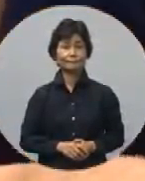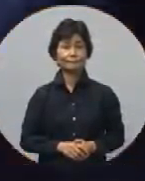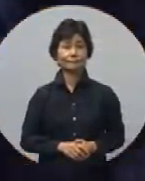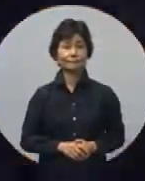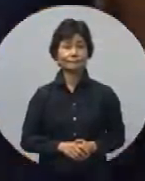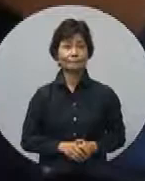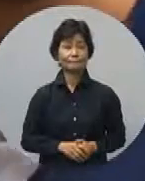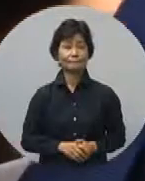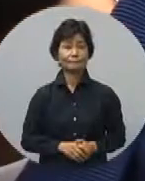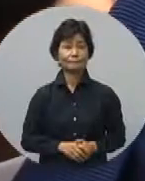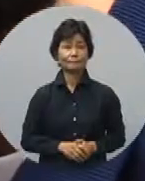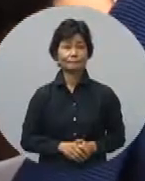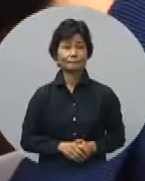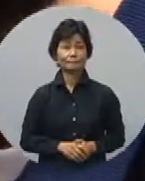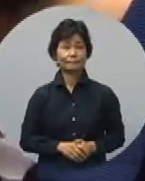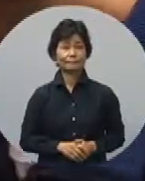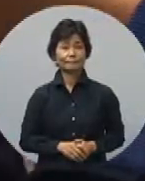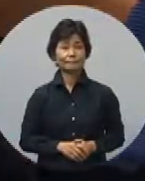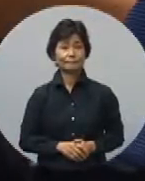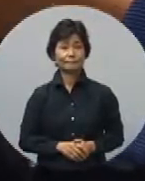いただきます。 はい、